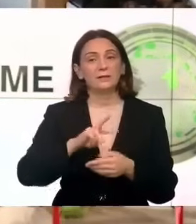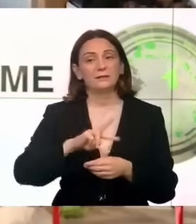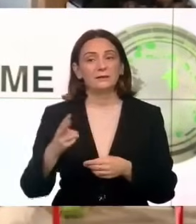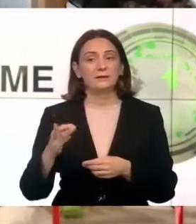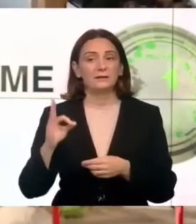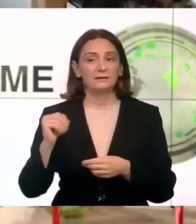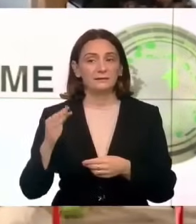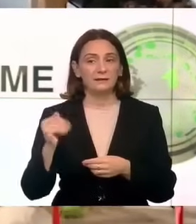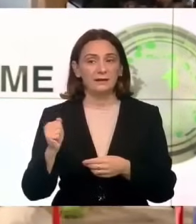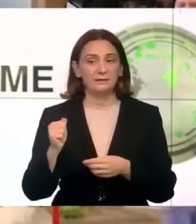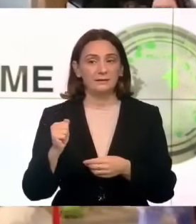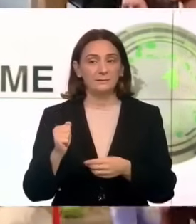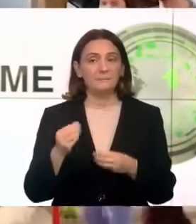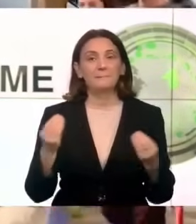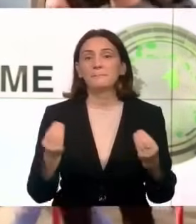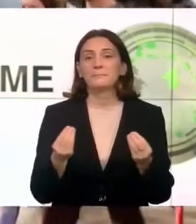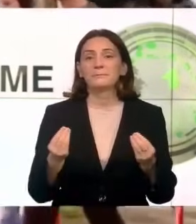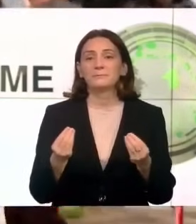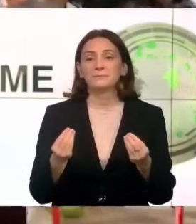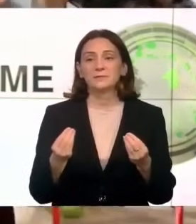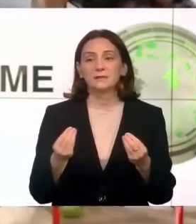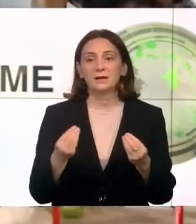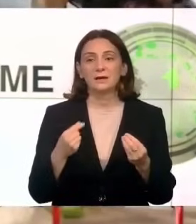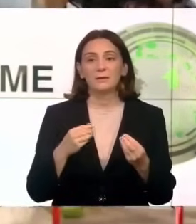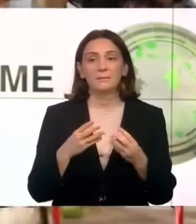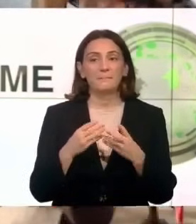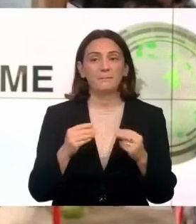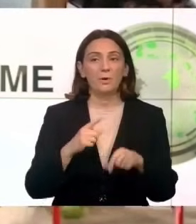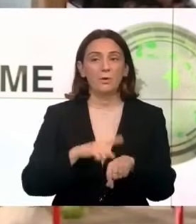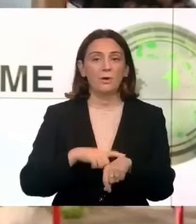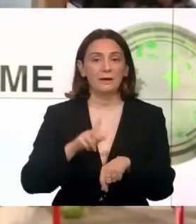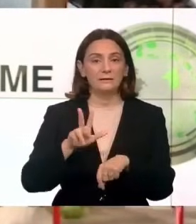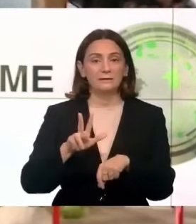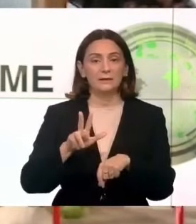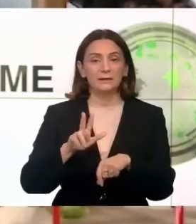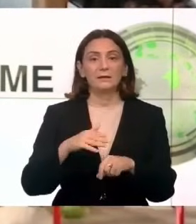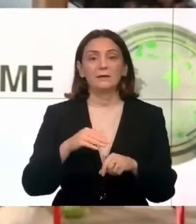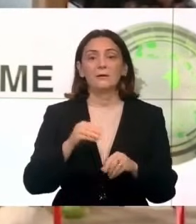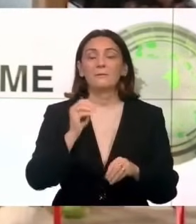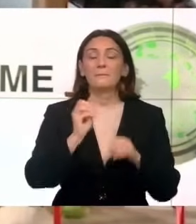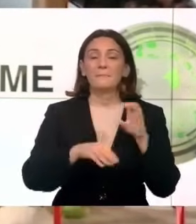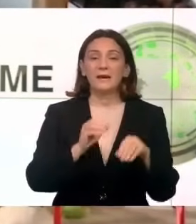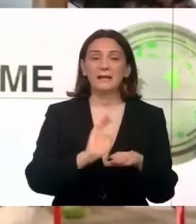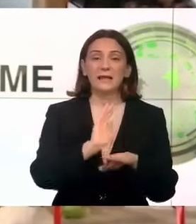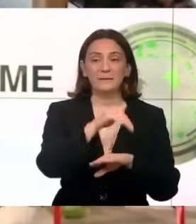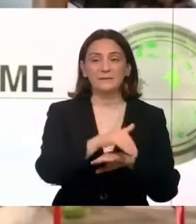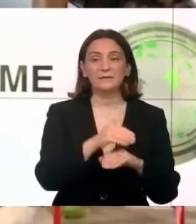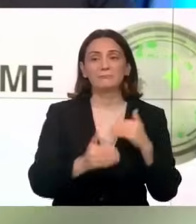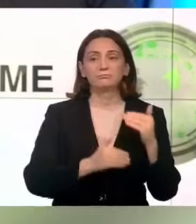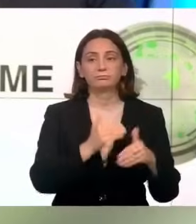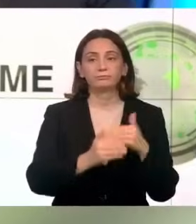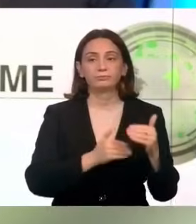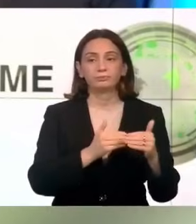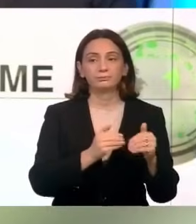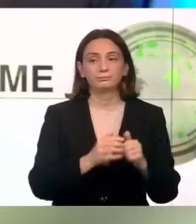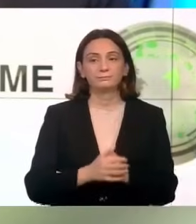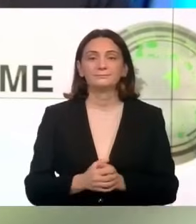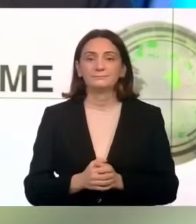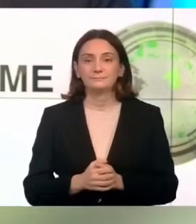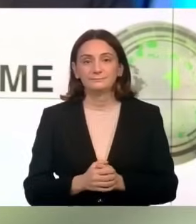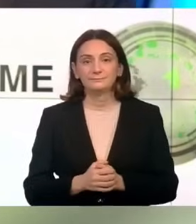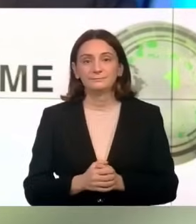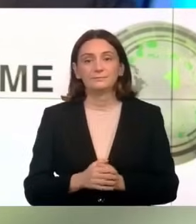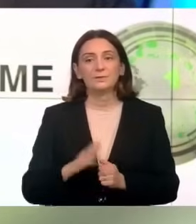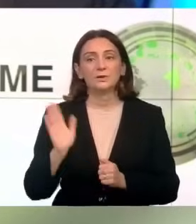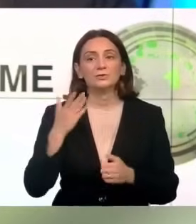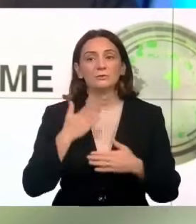incineratorit të Fierit. Për sa kohë jemi ende në orën 15 dhe ende nuk ka mbaruar incineratori i Elbasanit. Po Ardi. Në rregull,